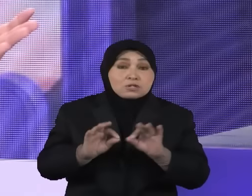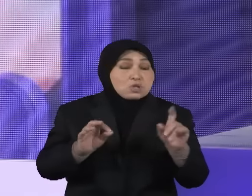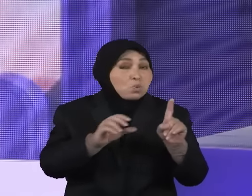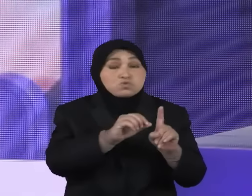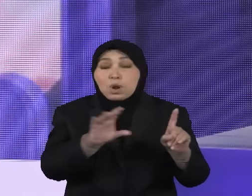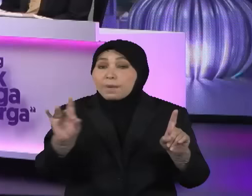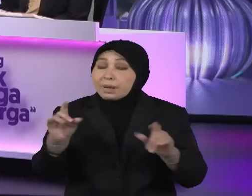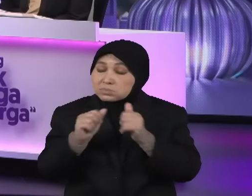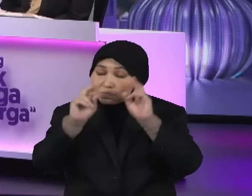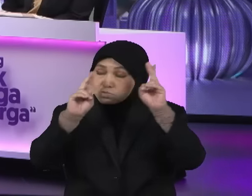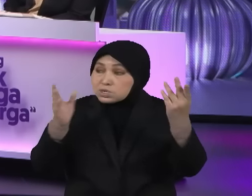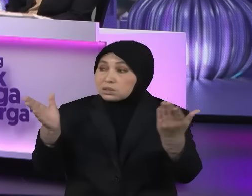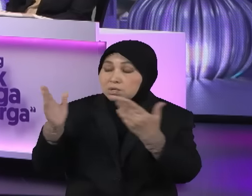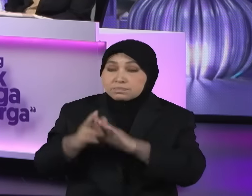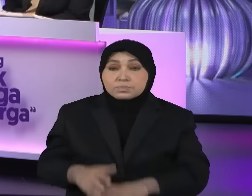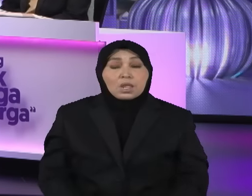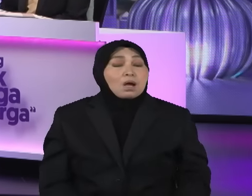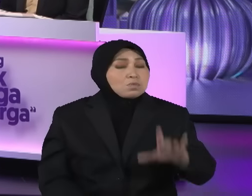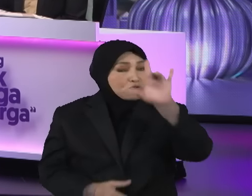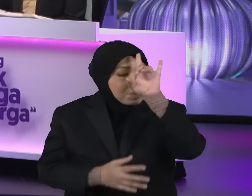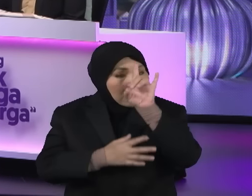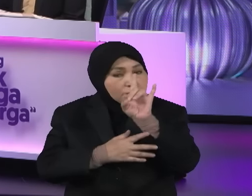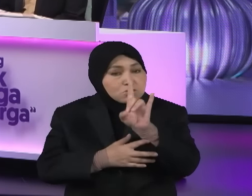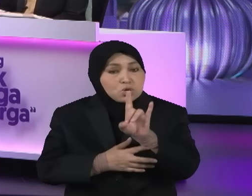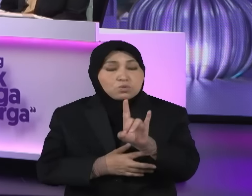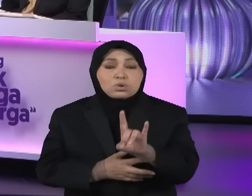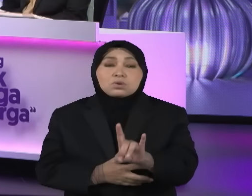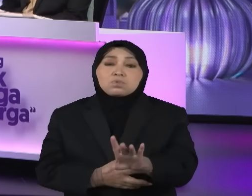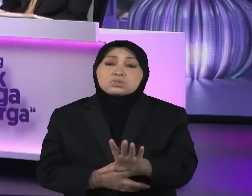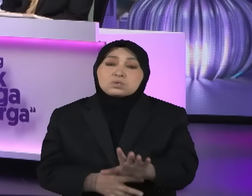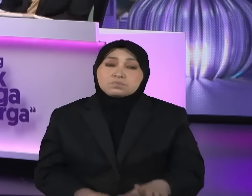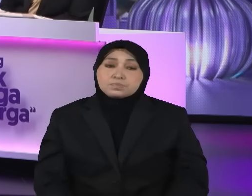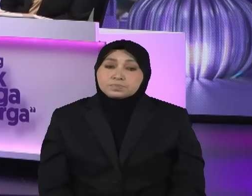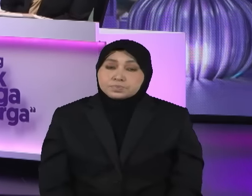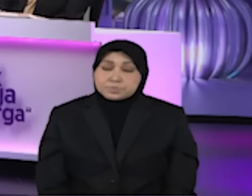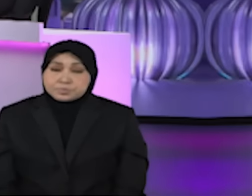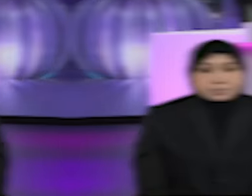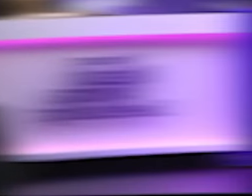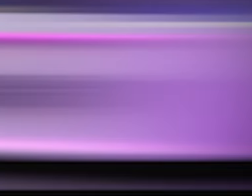bersama Ustaz Tirmizi. أعوذ بالله من الشيطان الرجيم